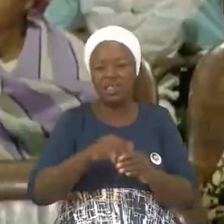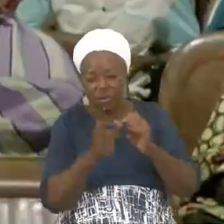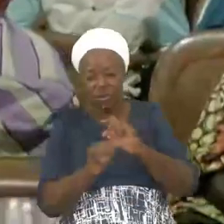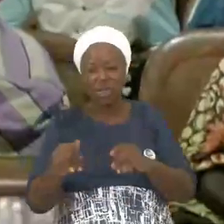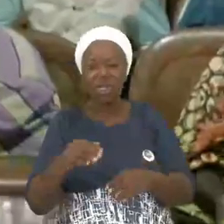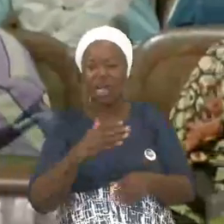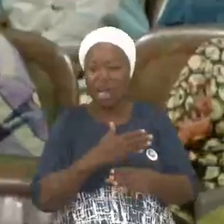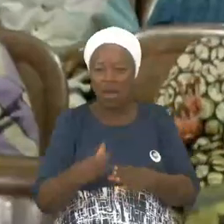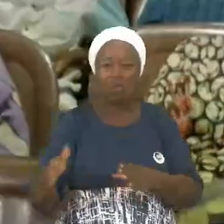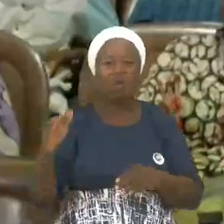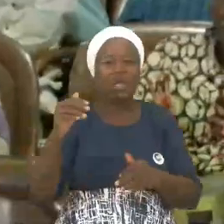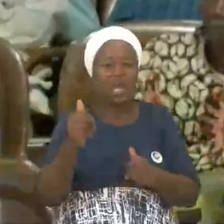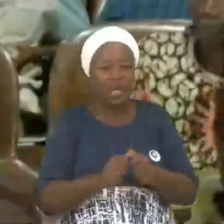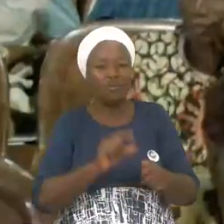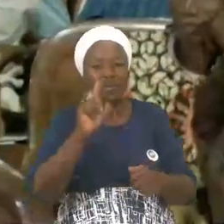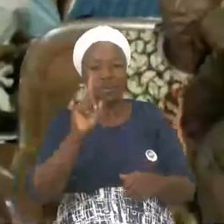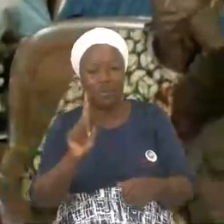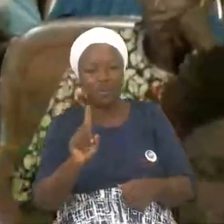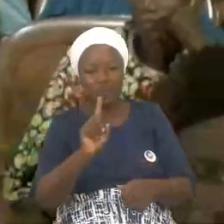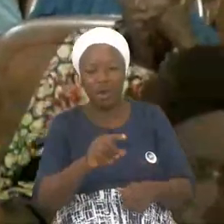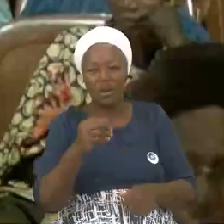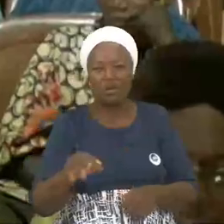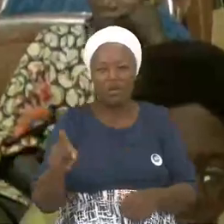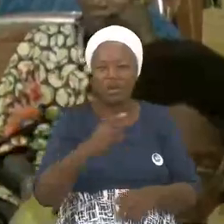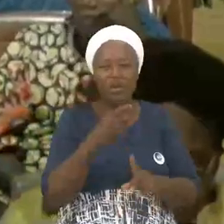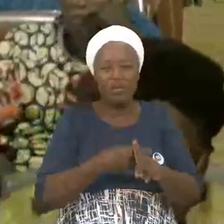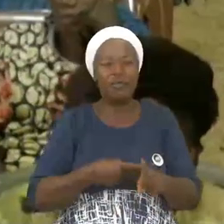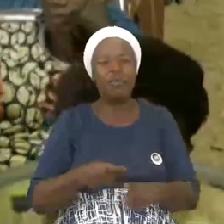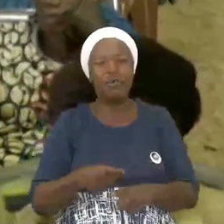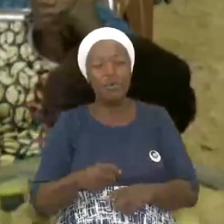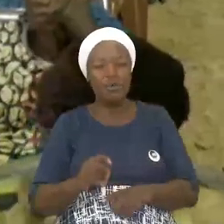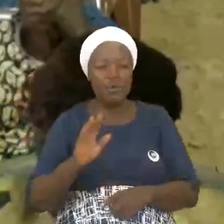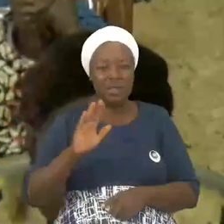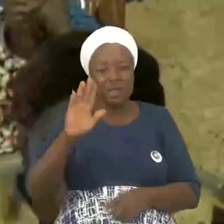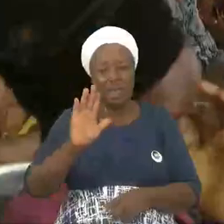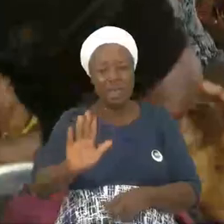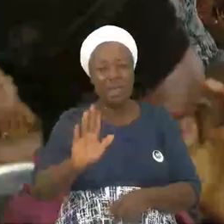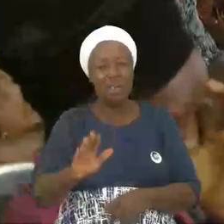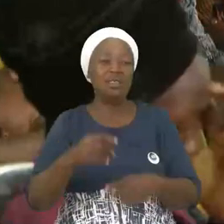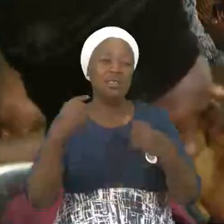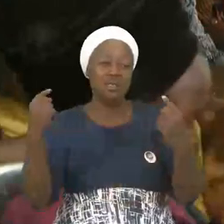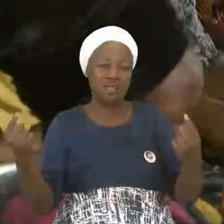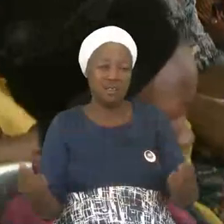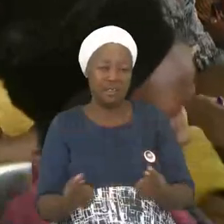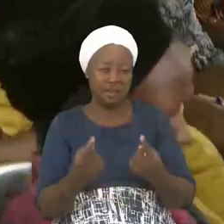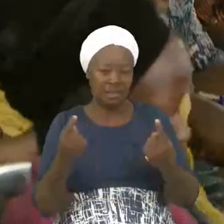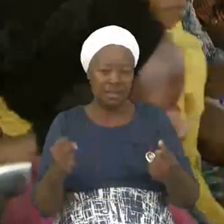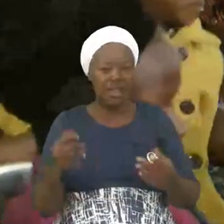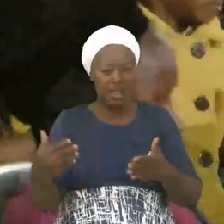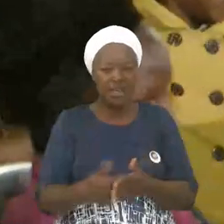pour toi aujourd'hui. En détournant chacun de vous de ses